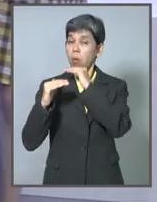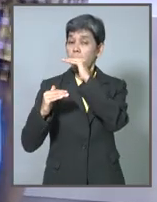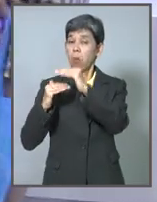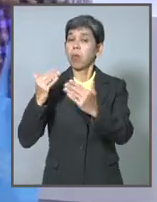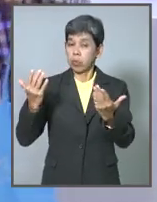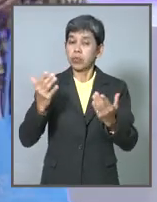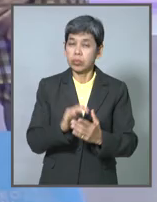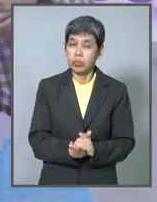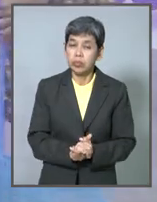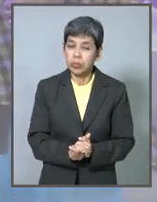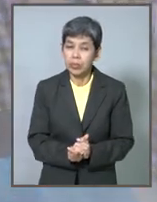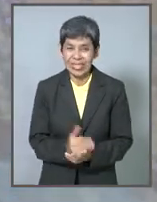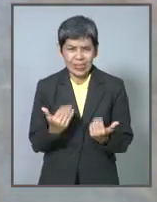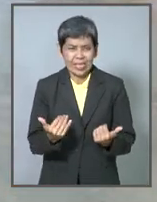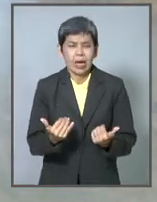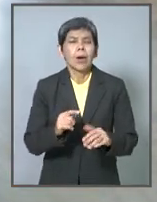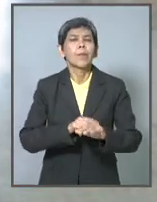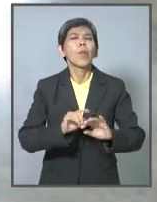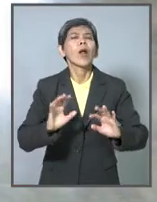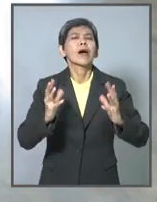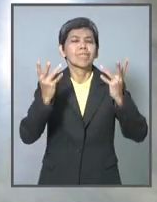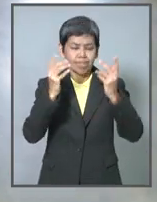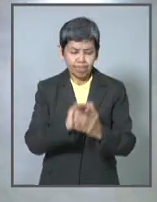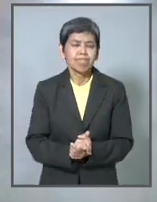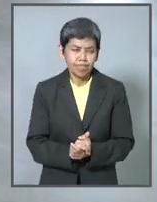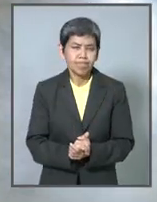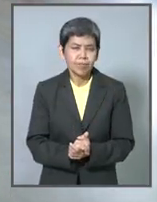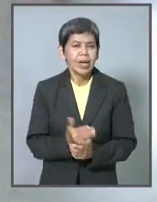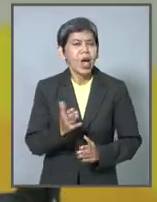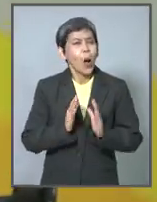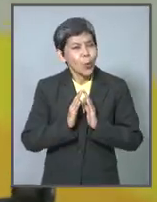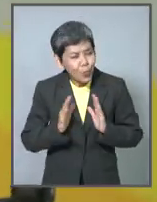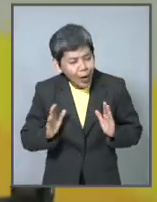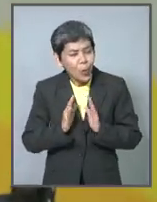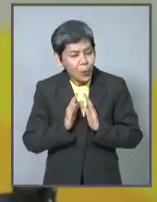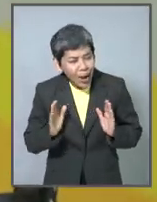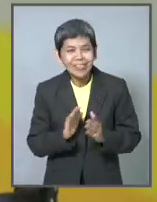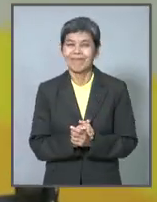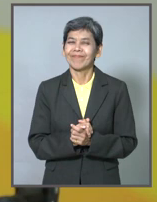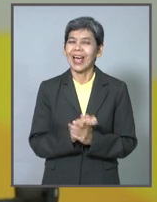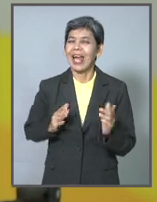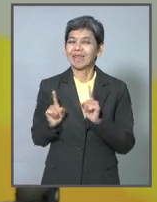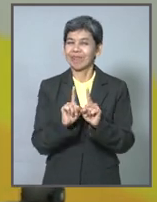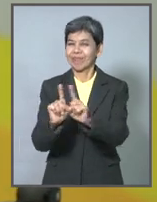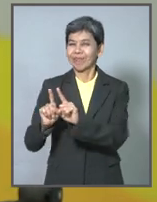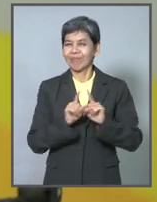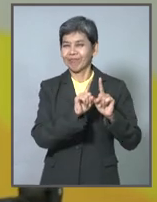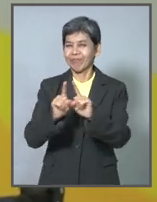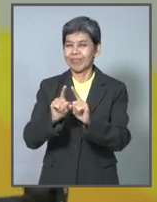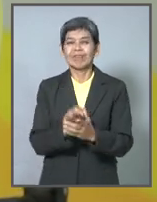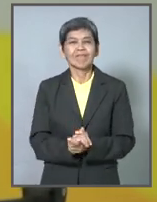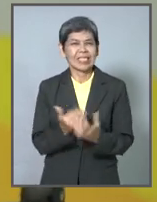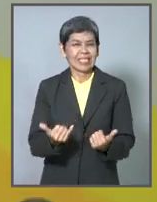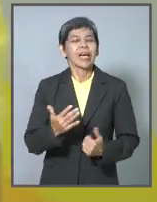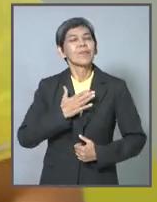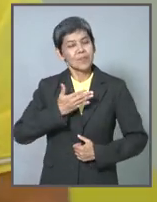ก้าวหน้าไปถึงไหนแล้วนะครับรายการวันนี้ก็หมดเวลาแล้วเนาะพี่หญิงก็ขอบคุณพี่หญิงมากเลยวันนี ้ อยู่กับผมทั้งวันเลยนะฮะ